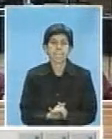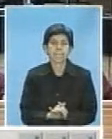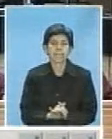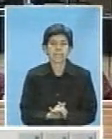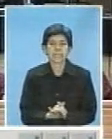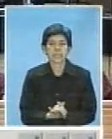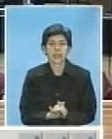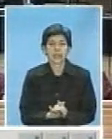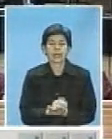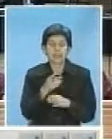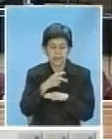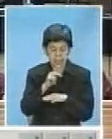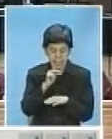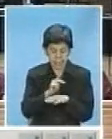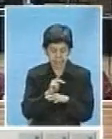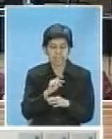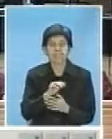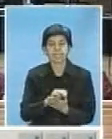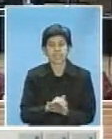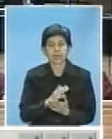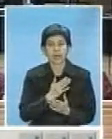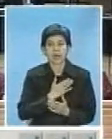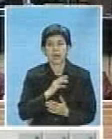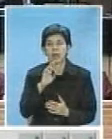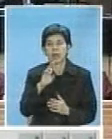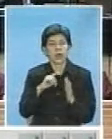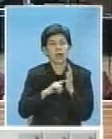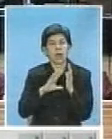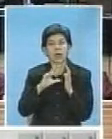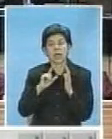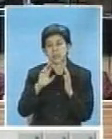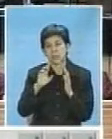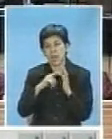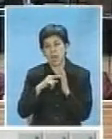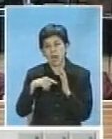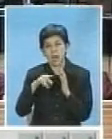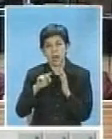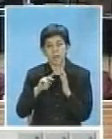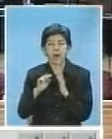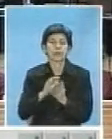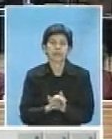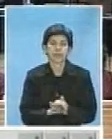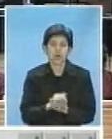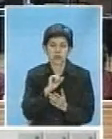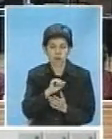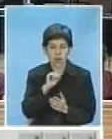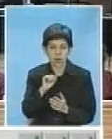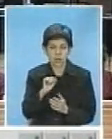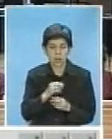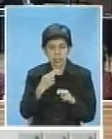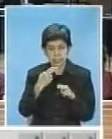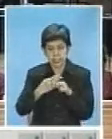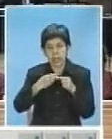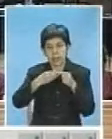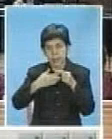กราบเรียนท่านประธานสภาที่เคารพค่ะดิฉันรัชดาพรแก้วสนิทสมาชิกสภาผู้แทนราษฎรแบบบั